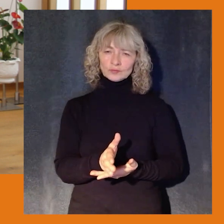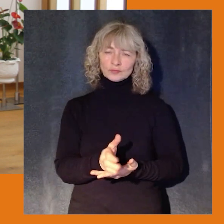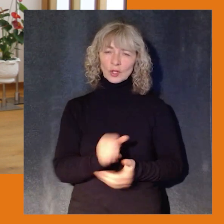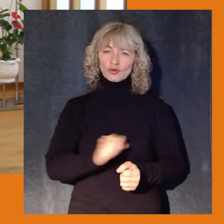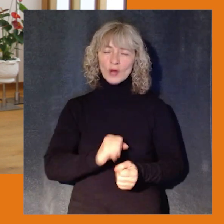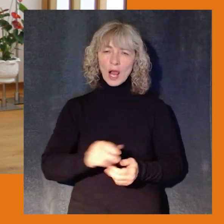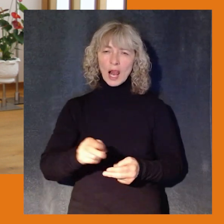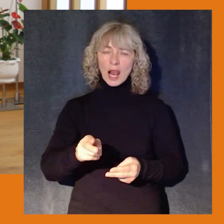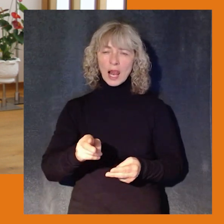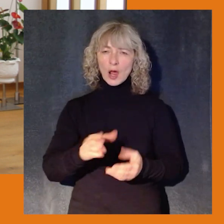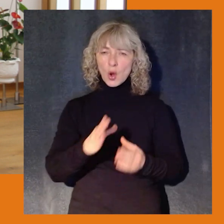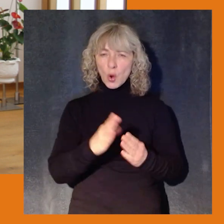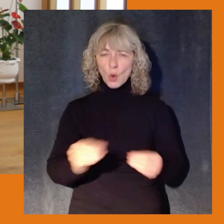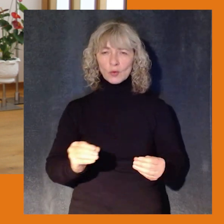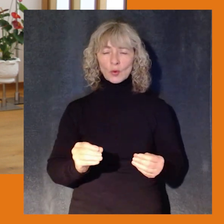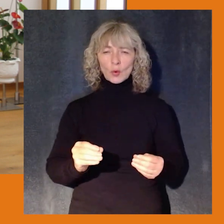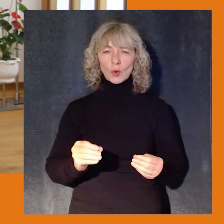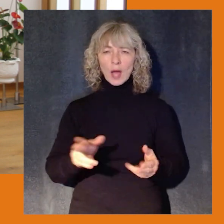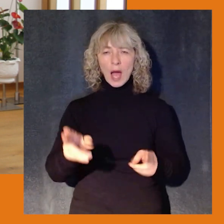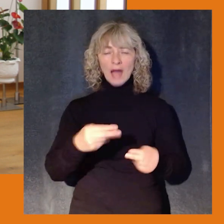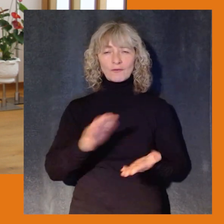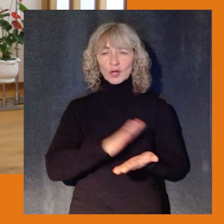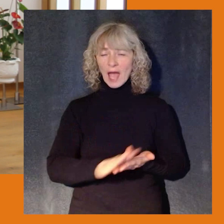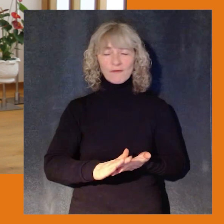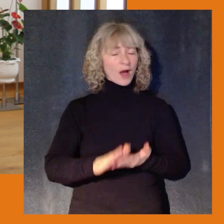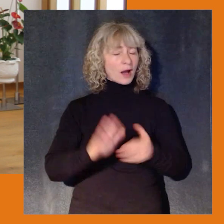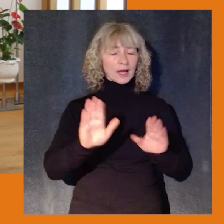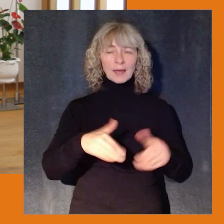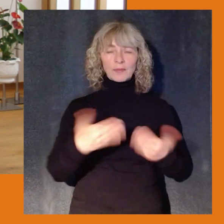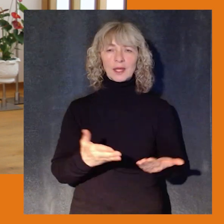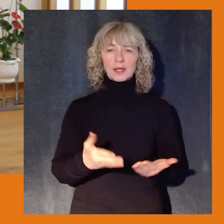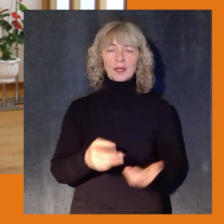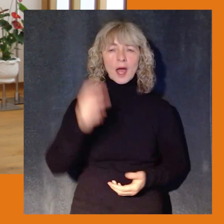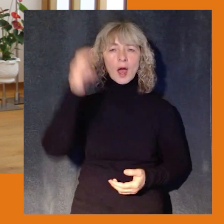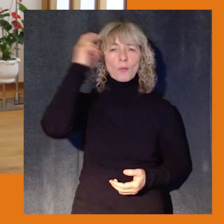Es gibt keine vorschnellen Lösungen und einfachen Antworten.